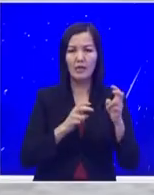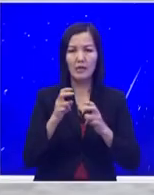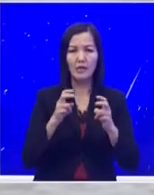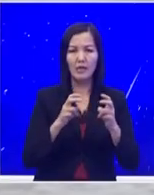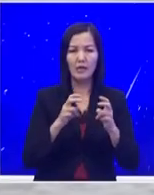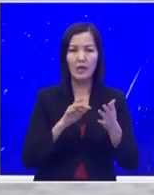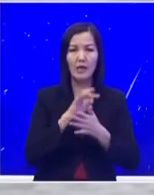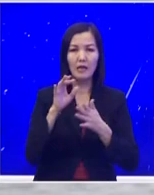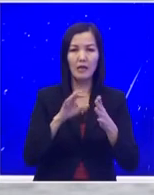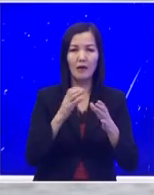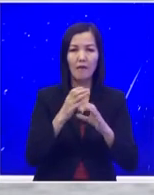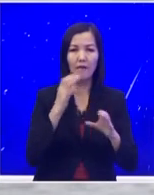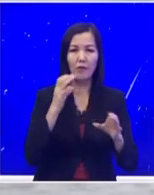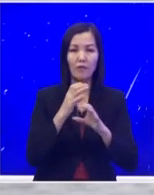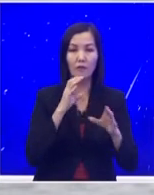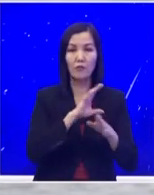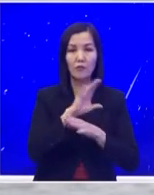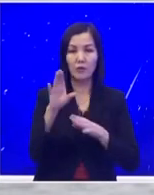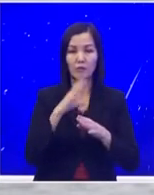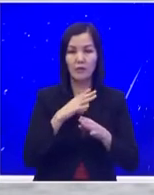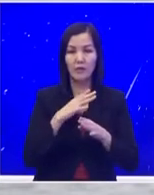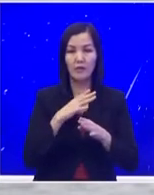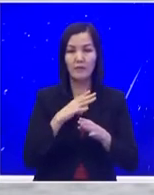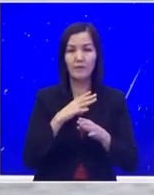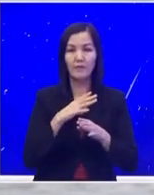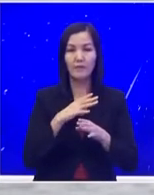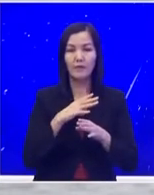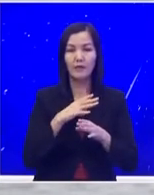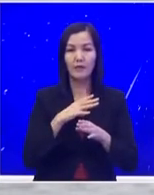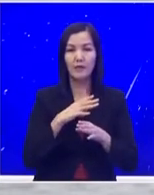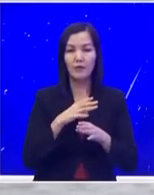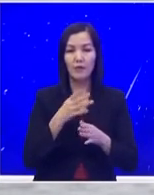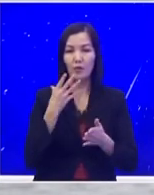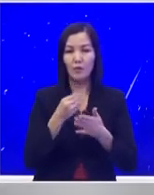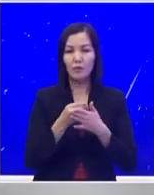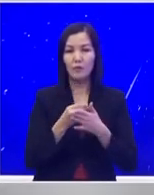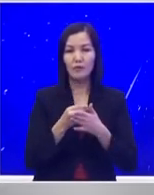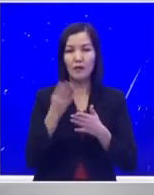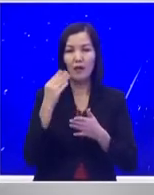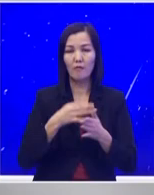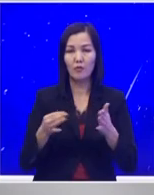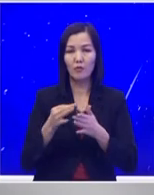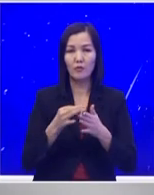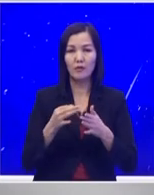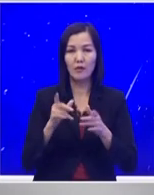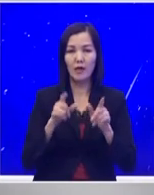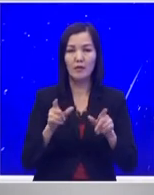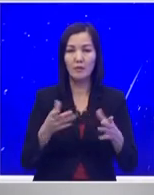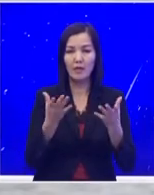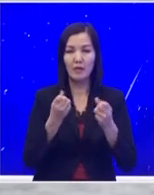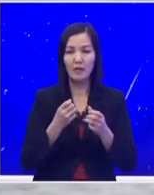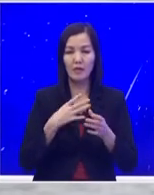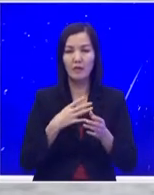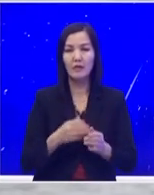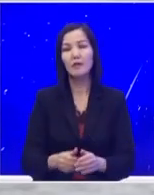кетіп жатады. Енді өзіміз және машинамен алатындар ол осы өзіміздің облыста қалатын қанттар. Биылда да